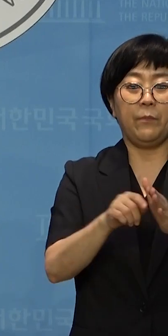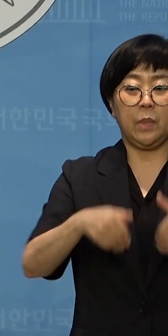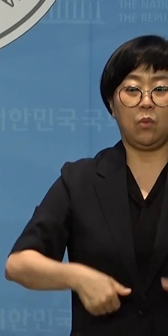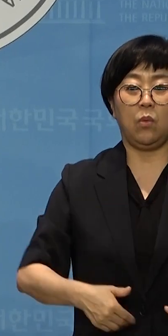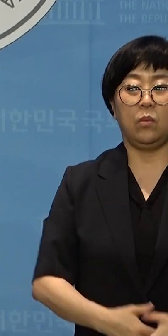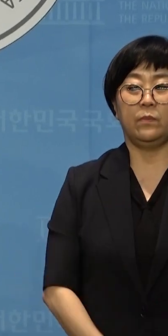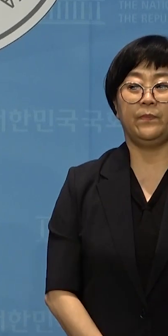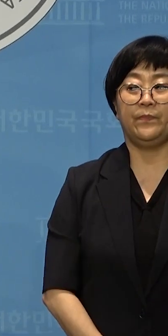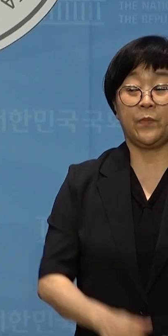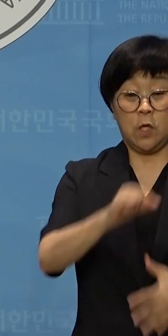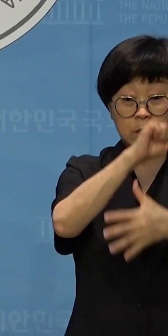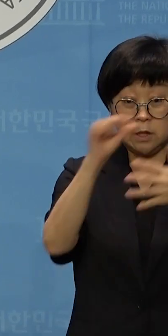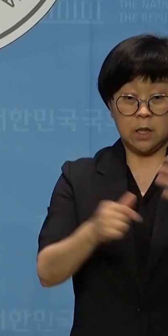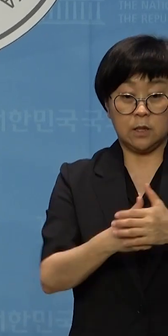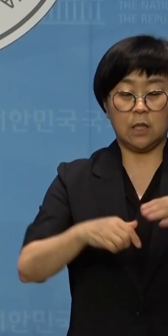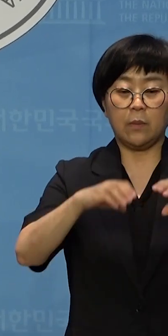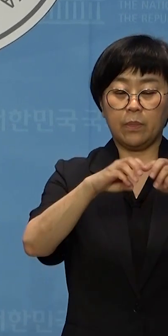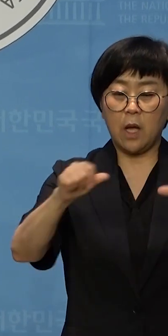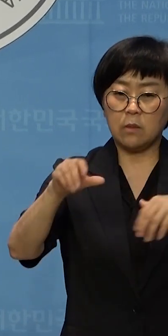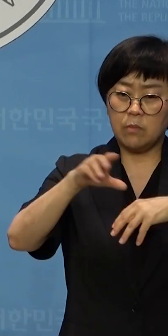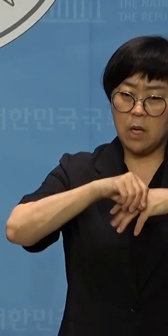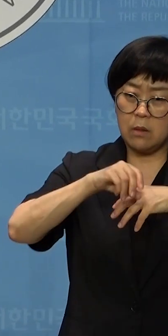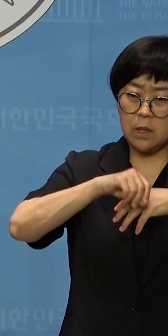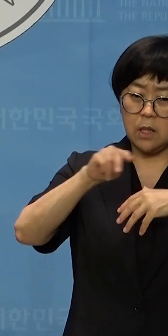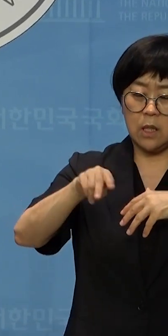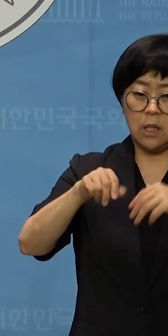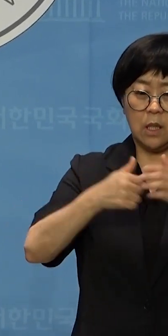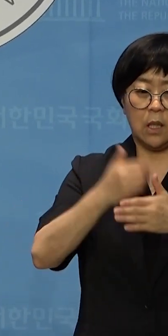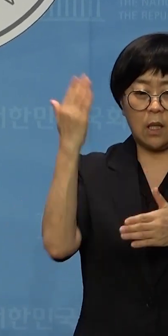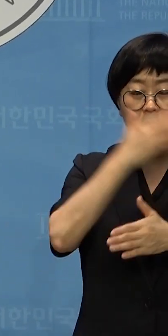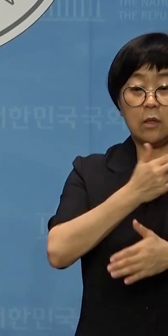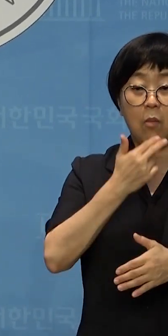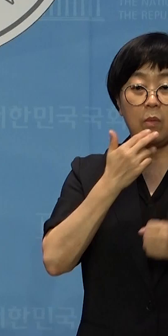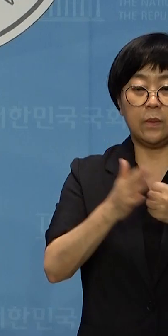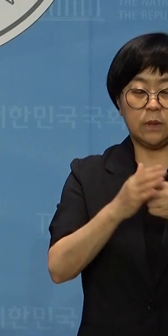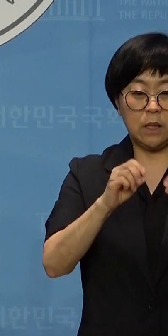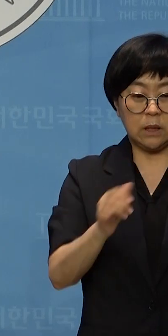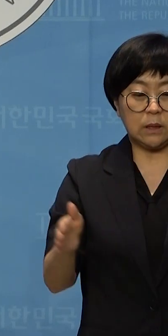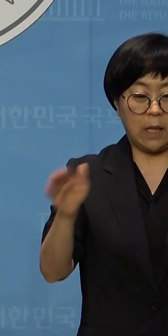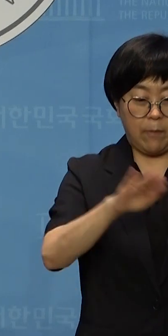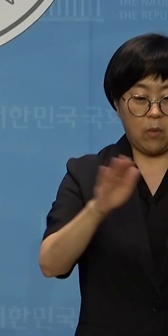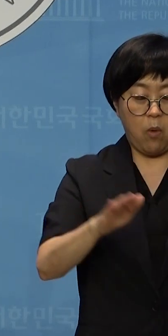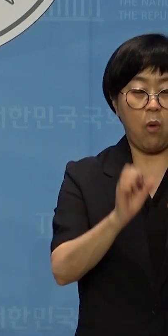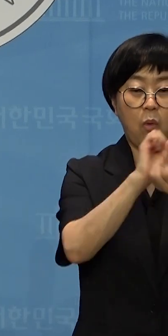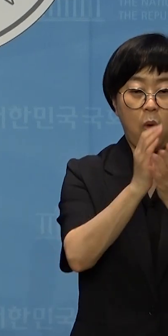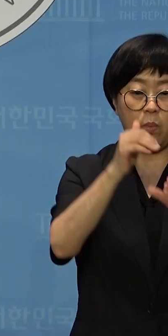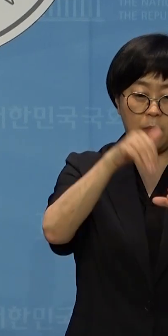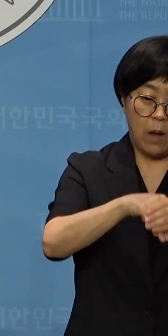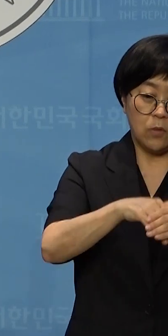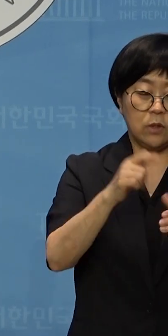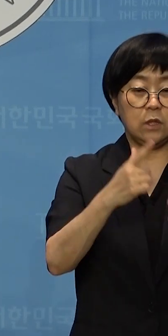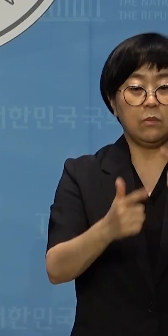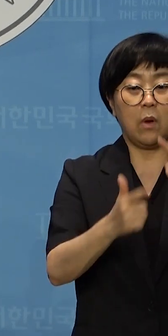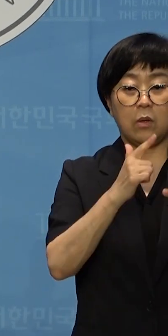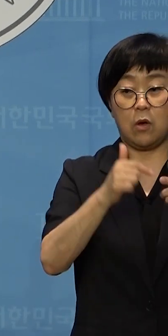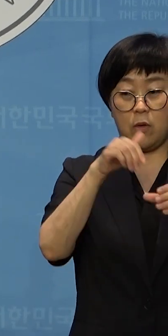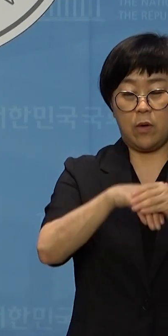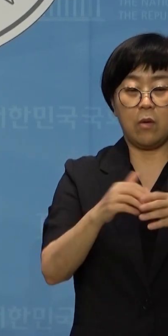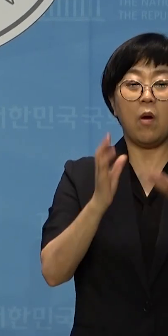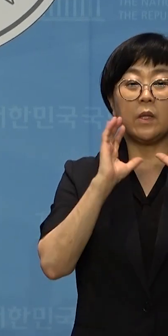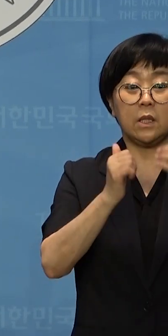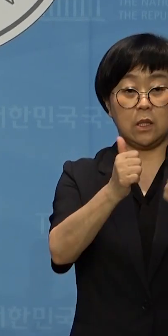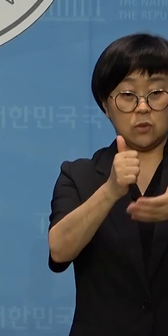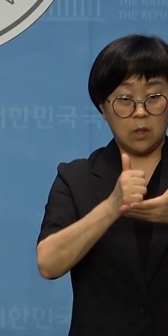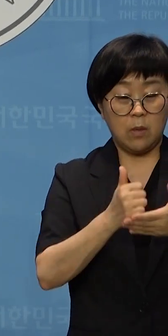필요합니다. 오염 토양 정화 과정 없이 흙 덮고 꽃 심어서 어린이를 초대한다는 건